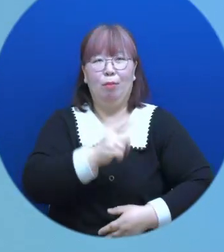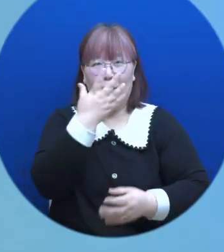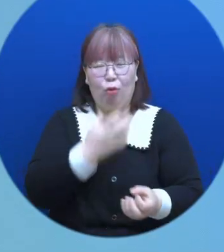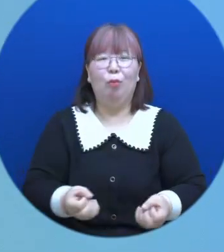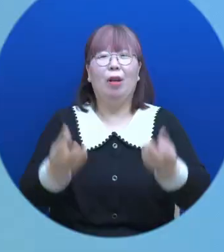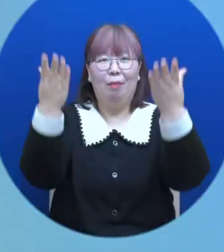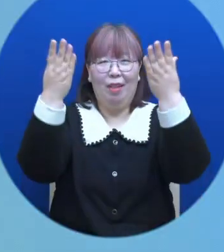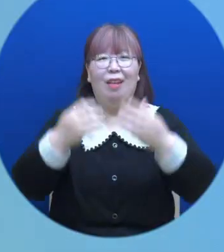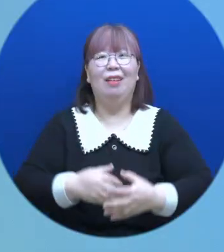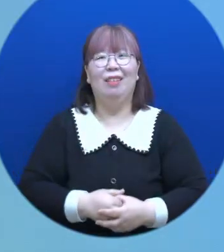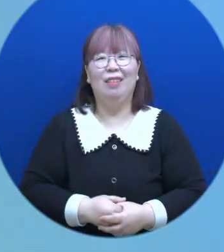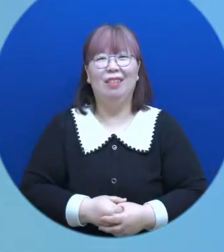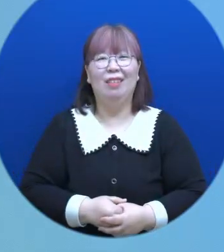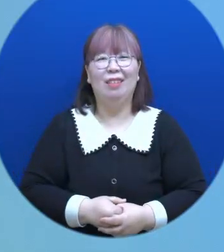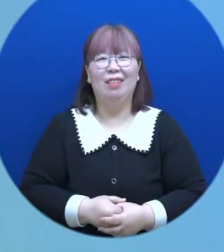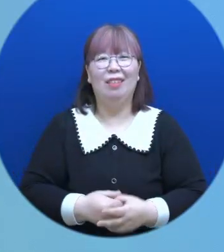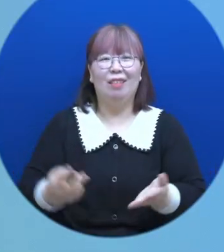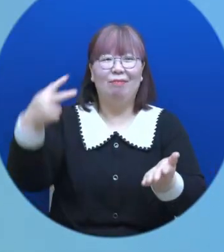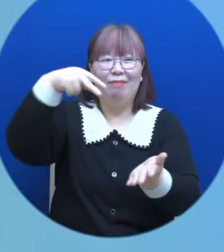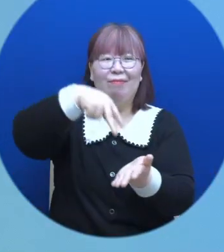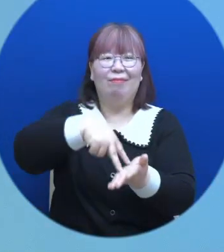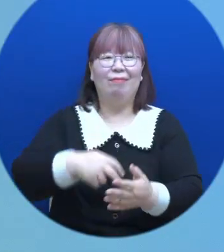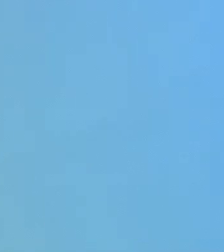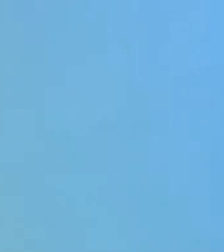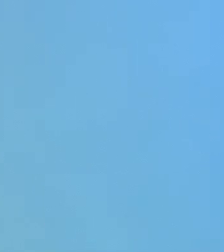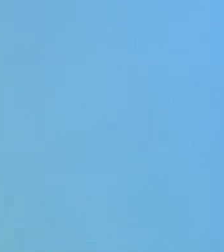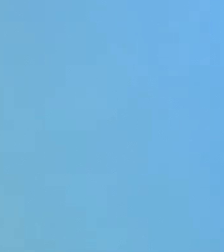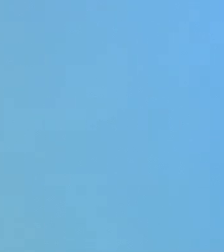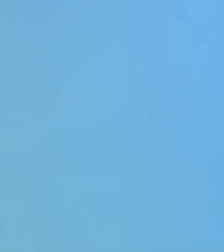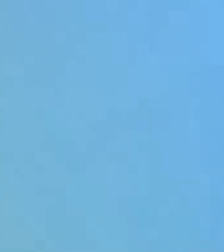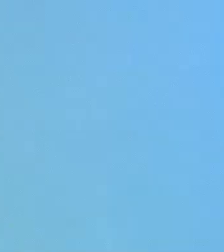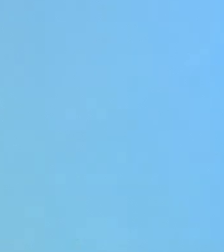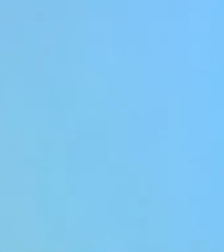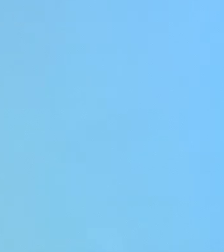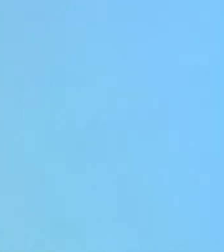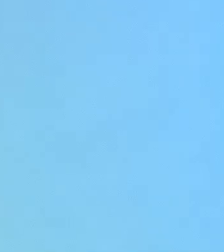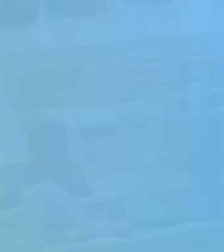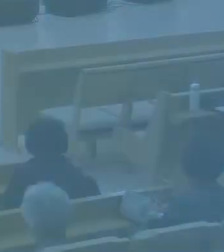축원합니다. 자리에서 일어나 같이 찬양하겠습니다.